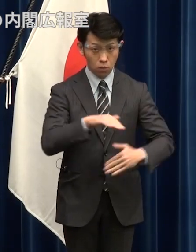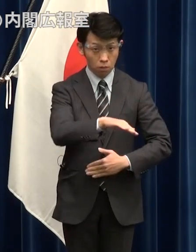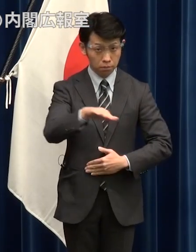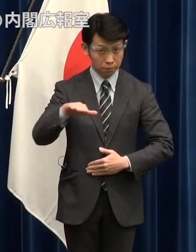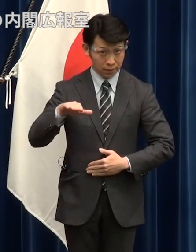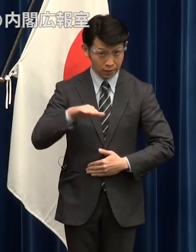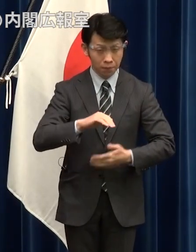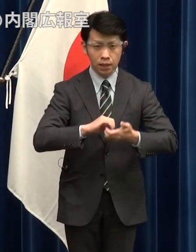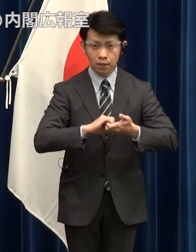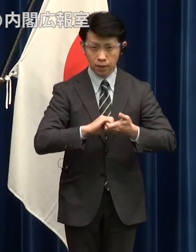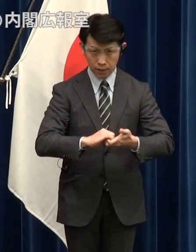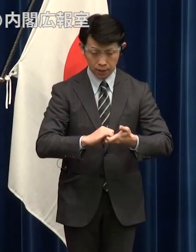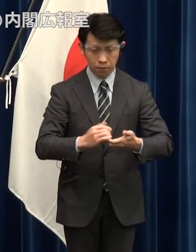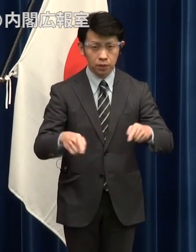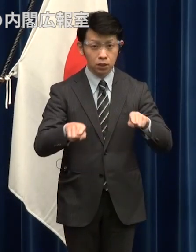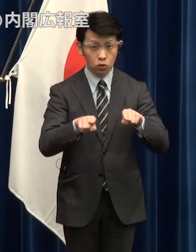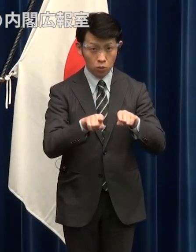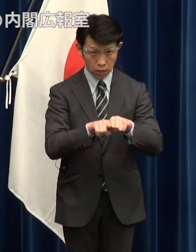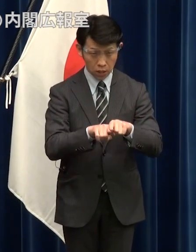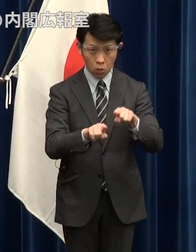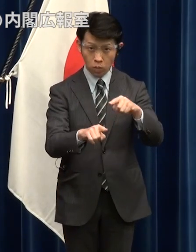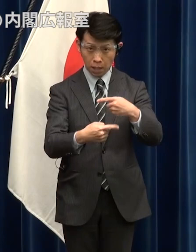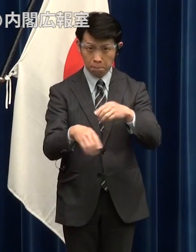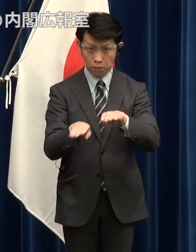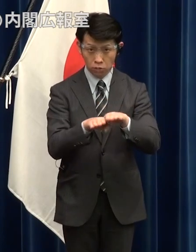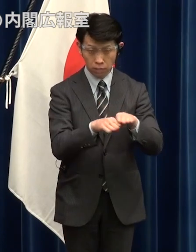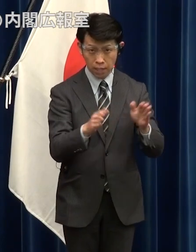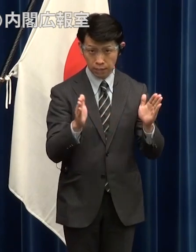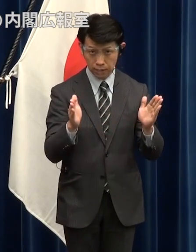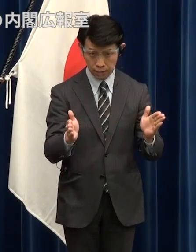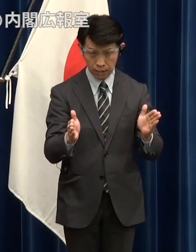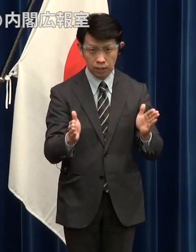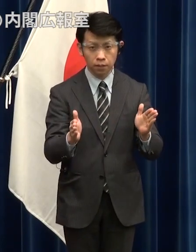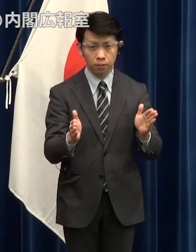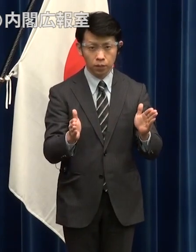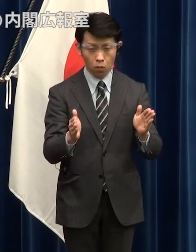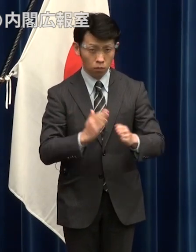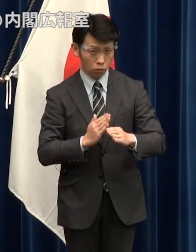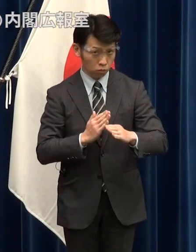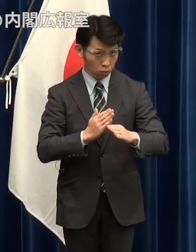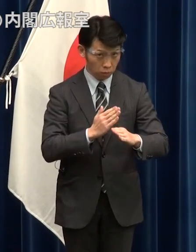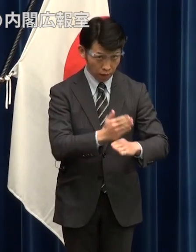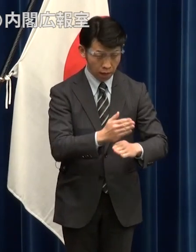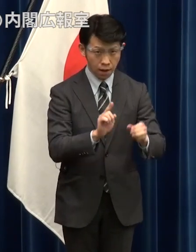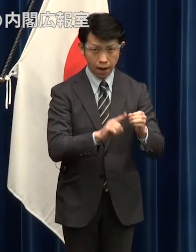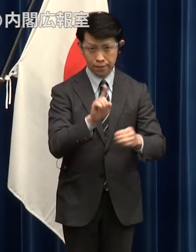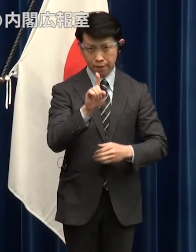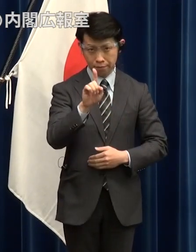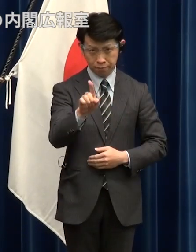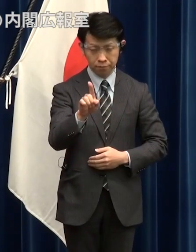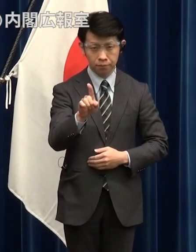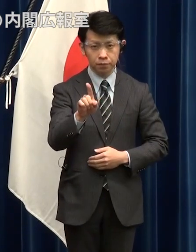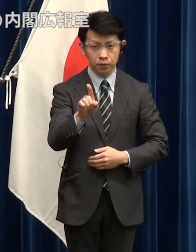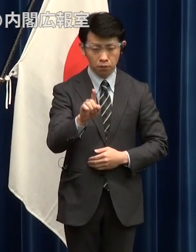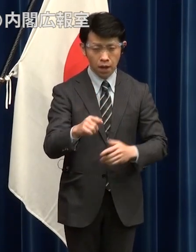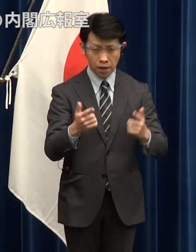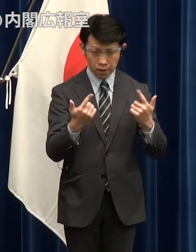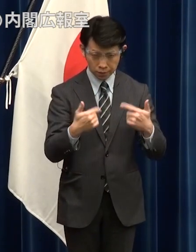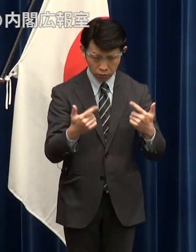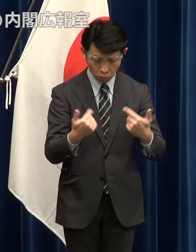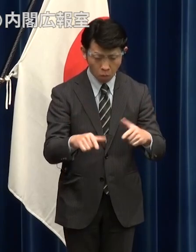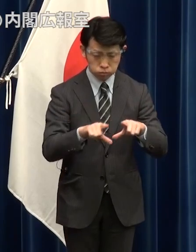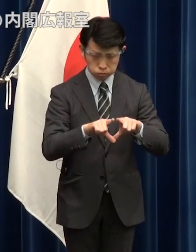ひ共にこの年末年始を乗り越え、この来年は平時の生活